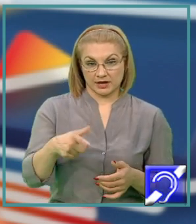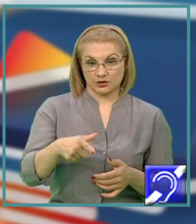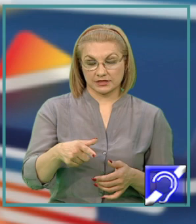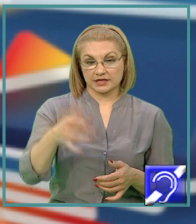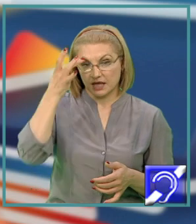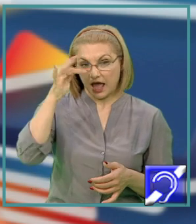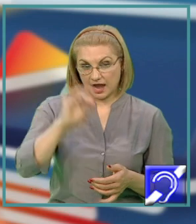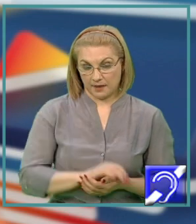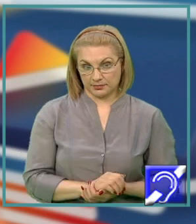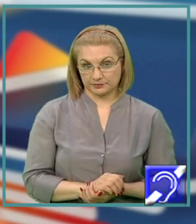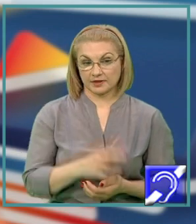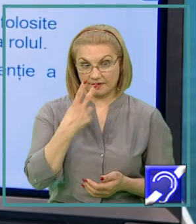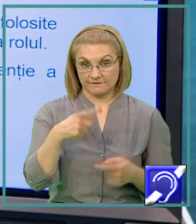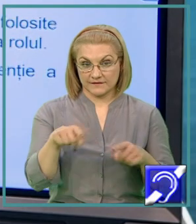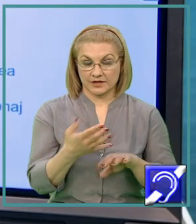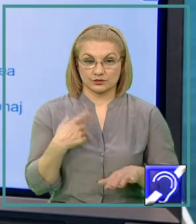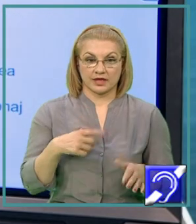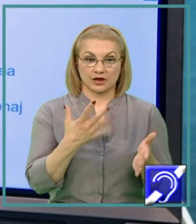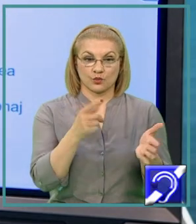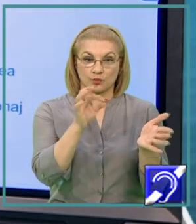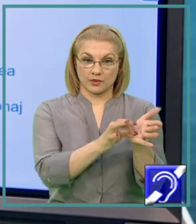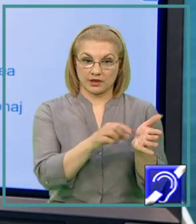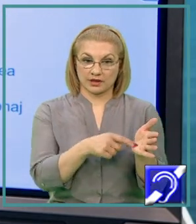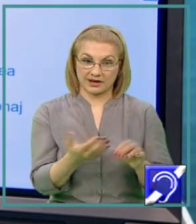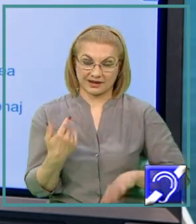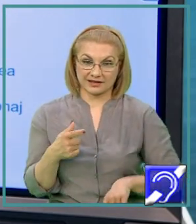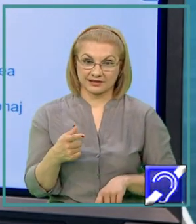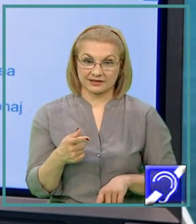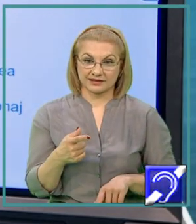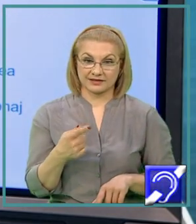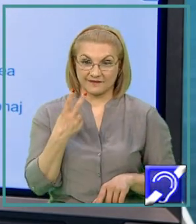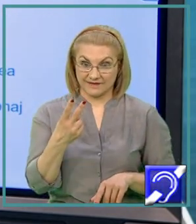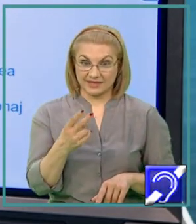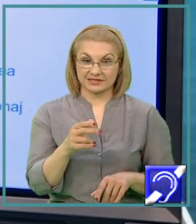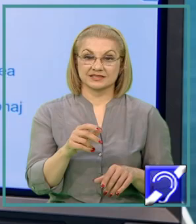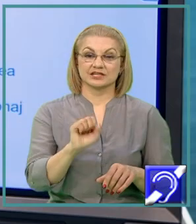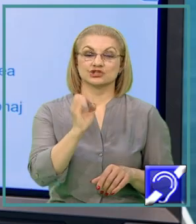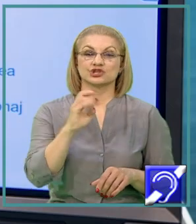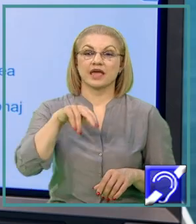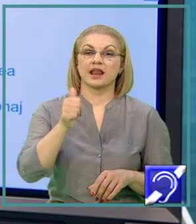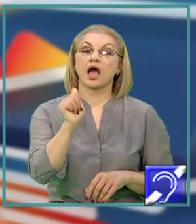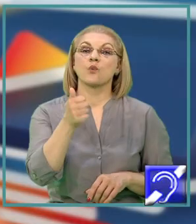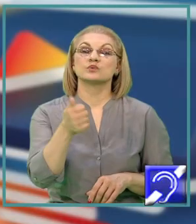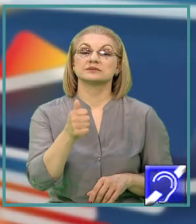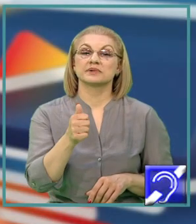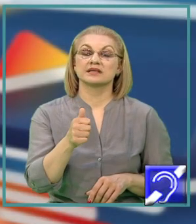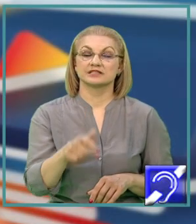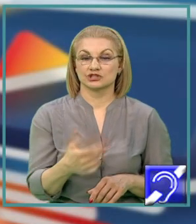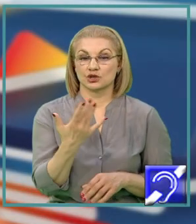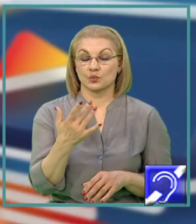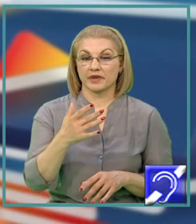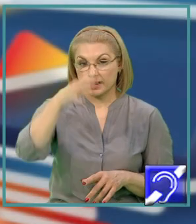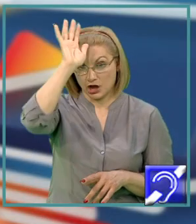Era numerotată pe pagina anterioară. Scena 11.